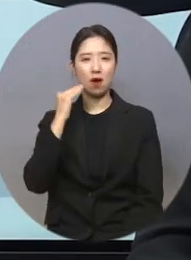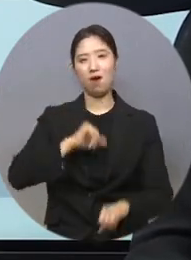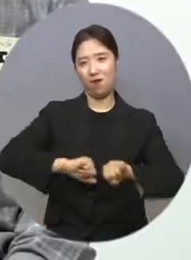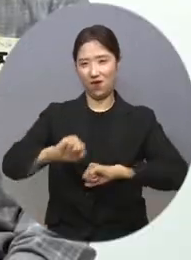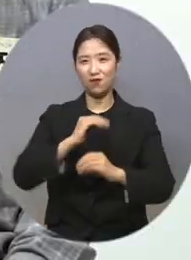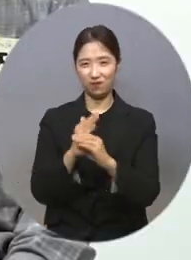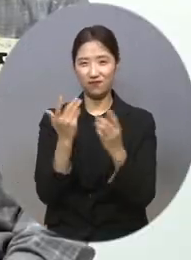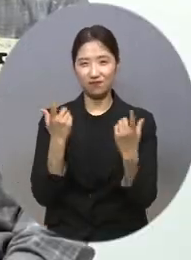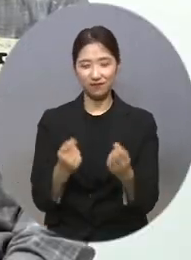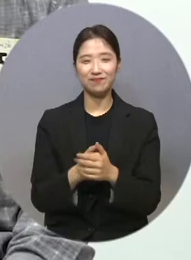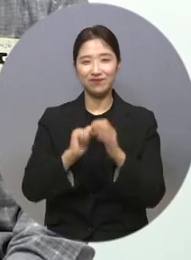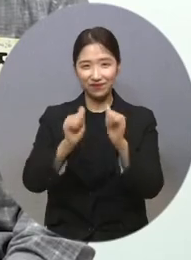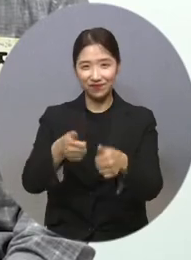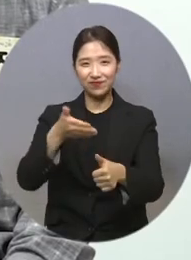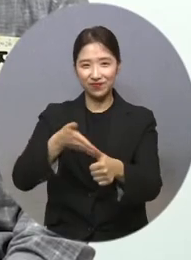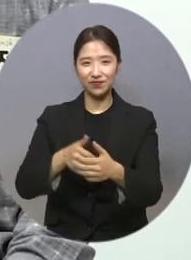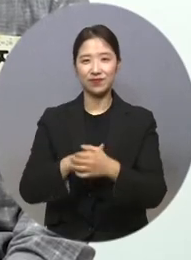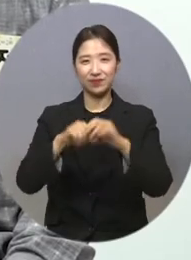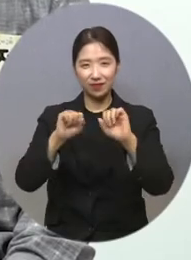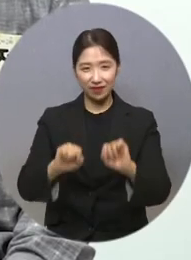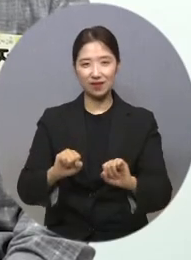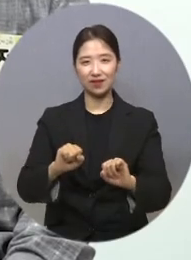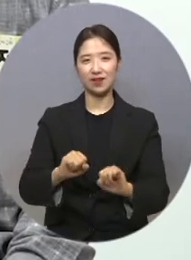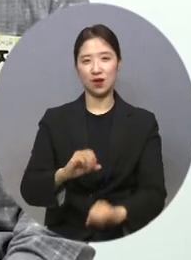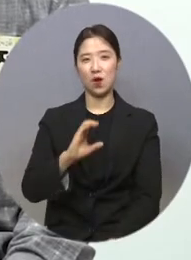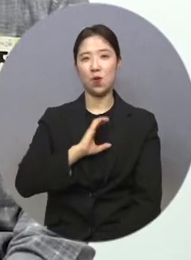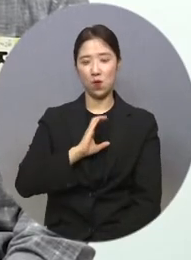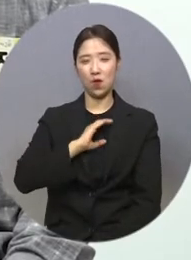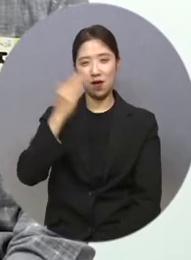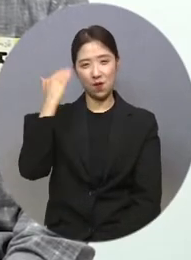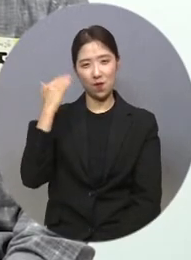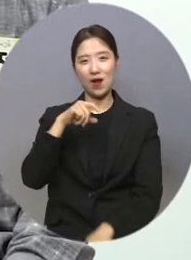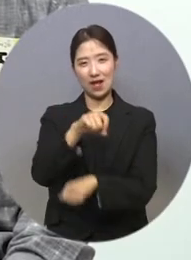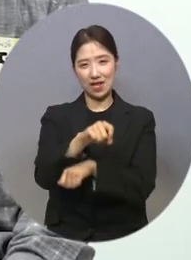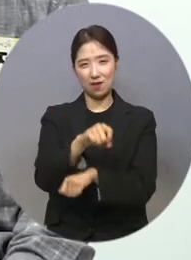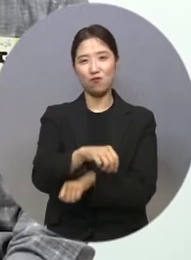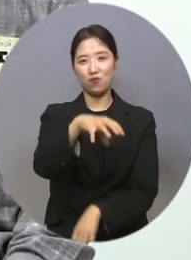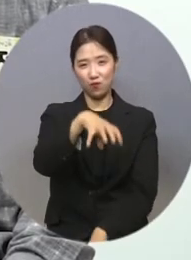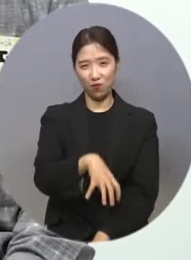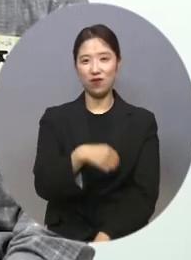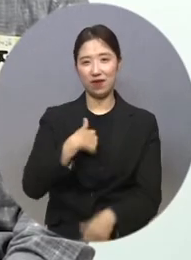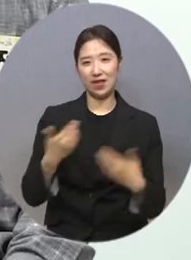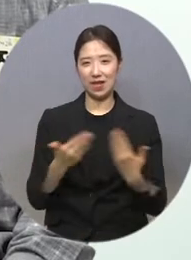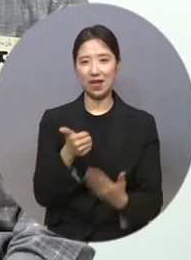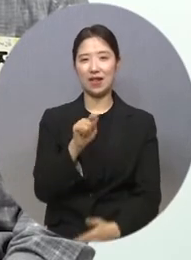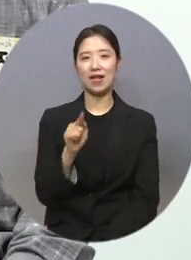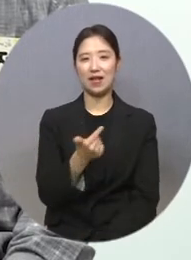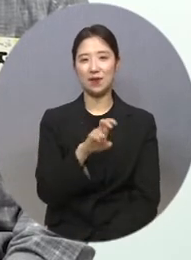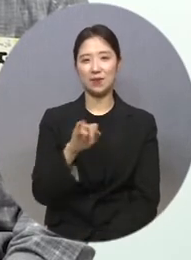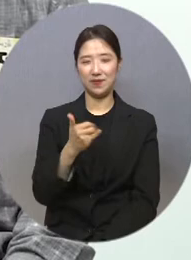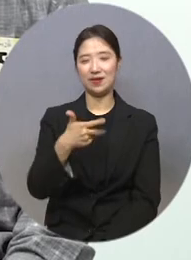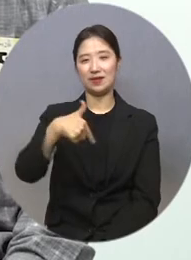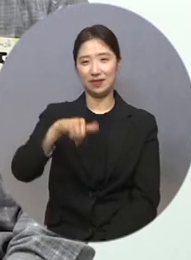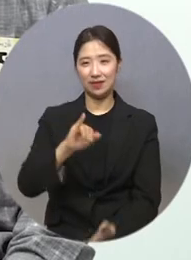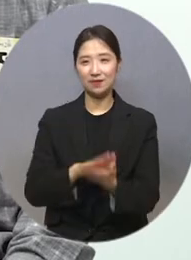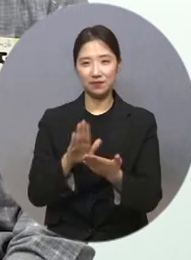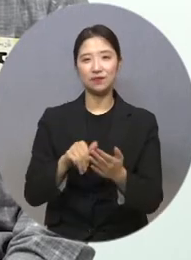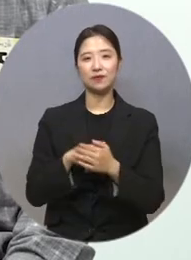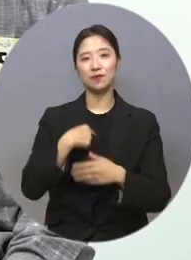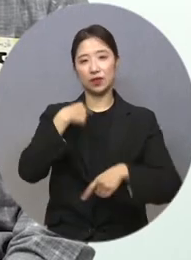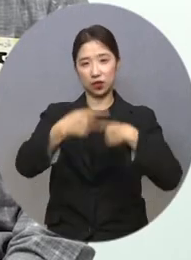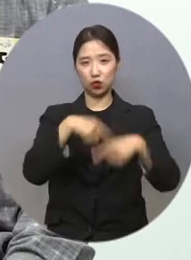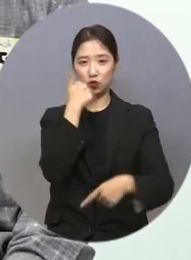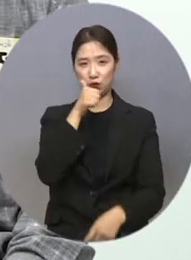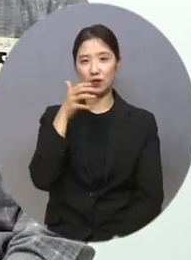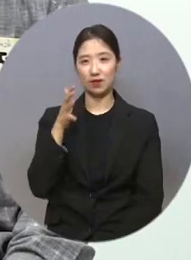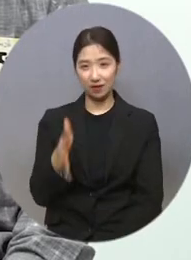인사 부탁드리겠습니다. 네, 안녕하세요. 코다코리아 사무국에서 일하고 있는 한민지입니다. 수어통역사이고